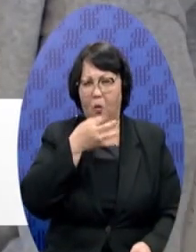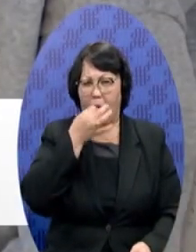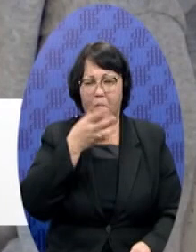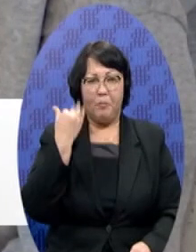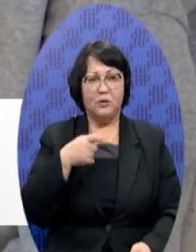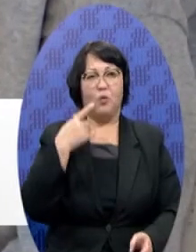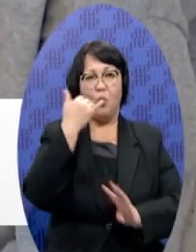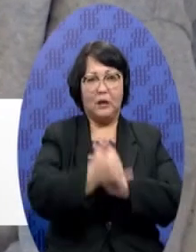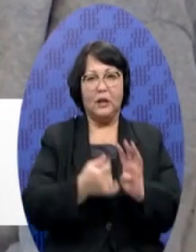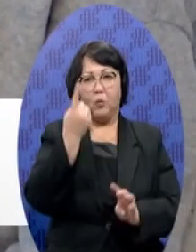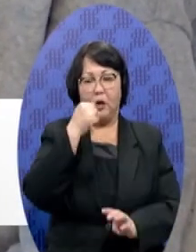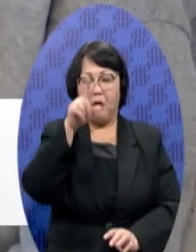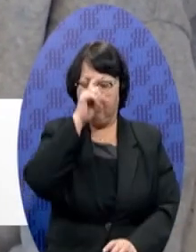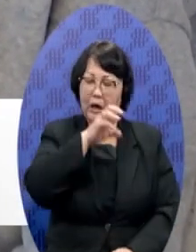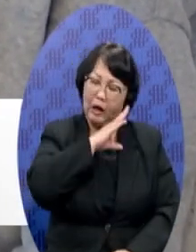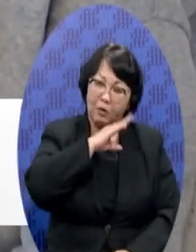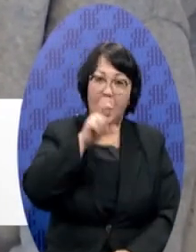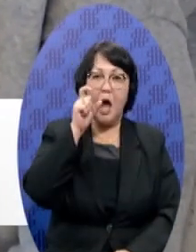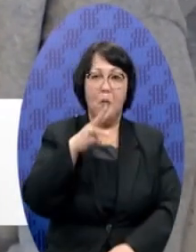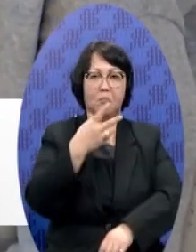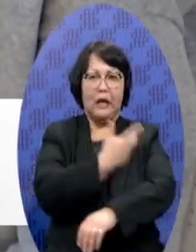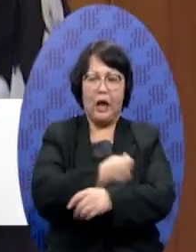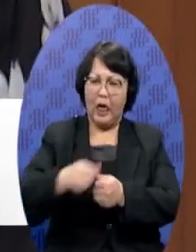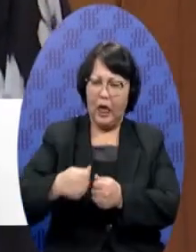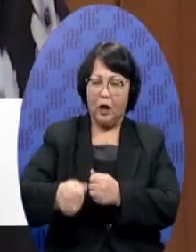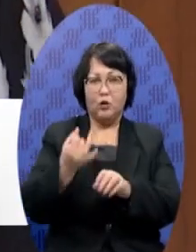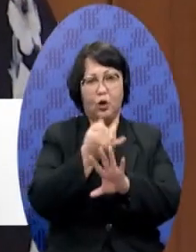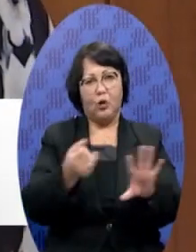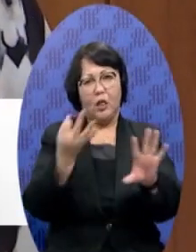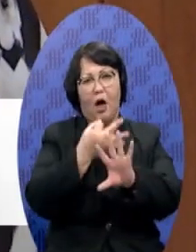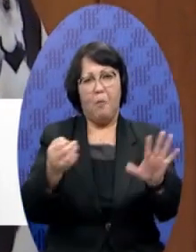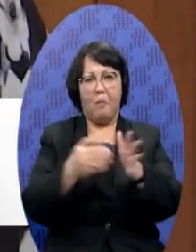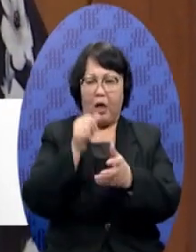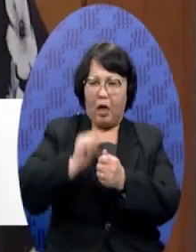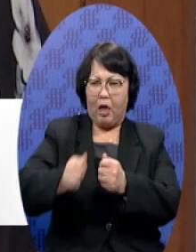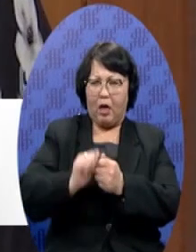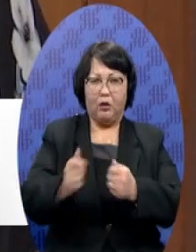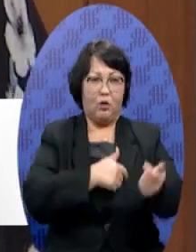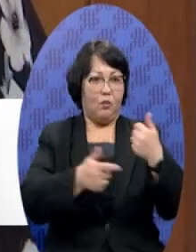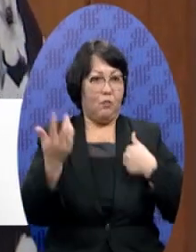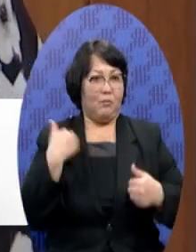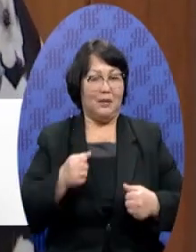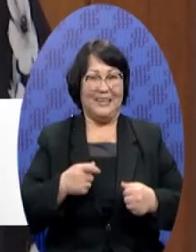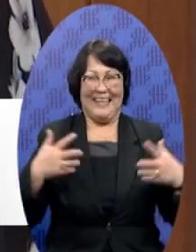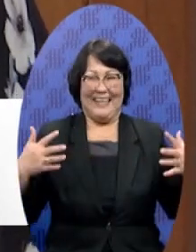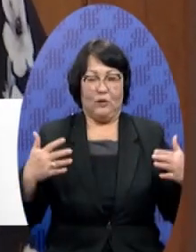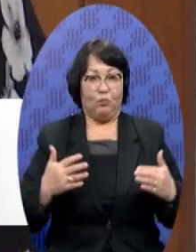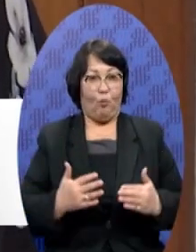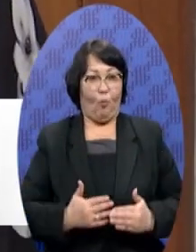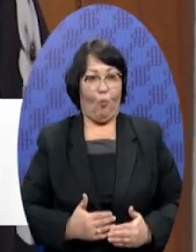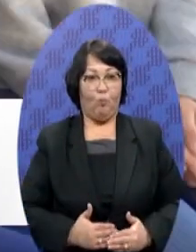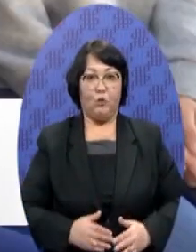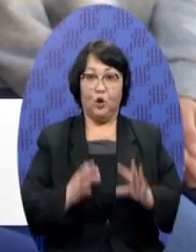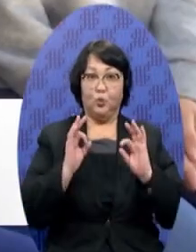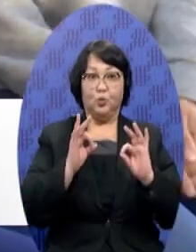улиралд нэг удаа эмнэлэгт хэвтэж им тарианд хамгийн багадаа 700-аас 800 мянган төгрөг зарцуулдаг байсан байна. Харин илүүдэл жингийн зөв зохистой аргаар хасч